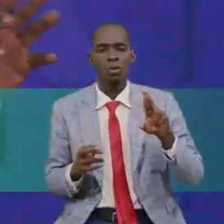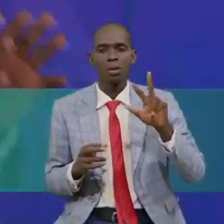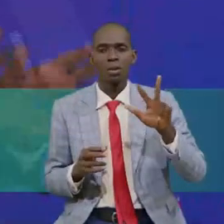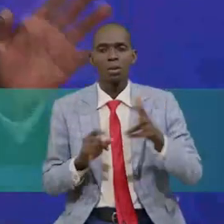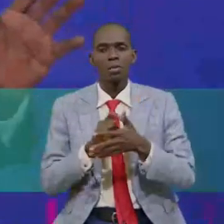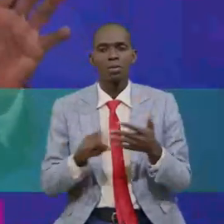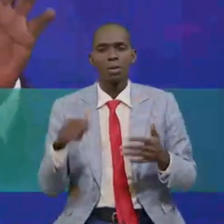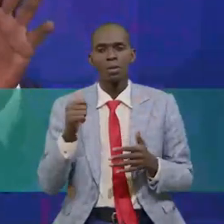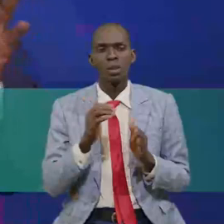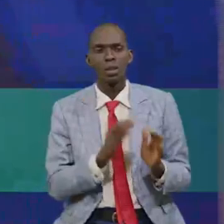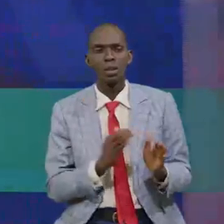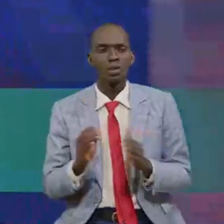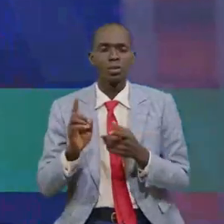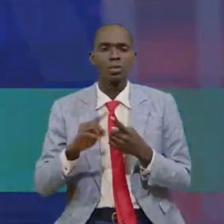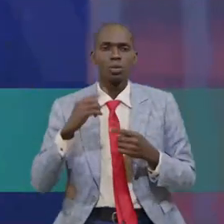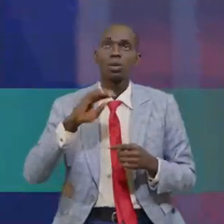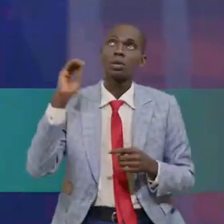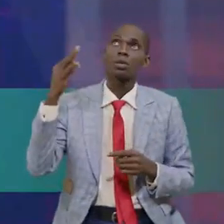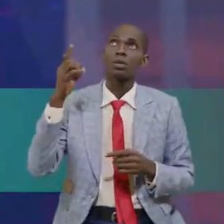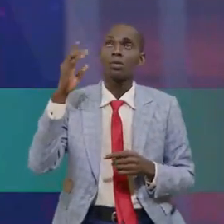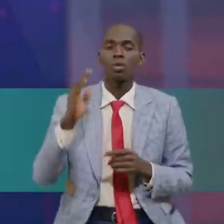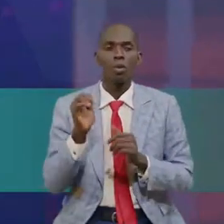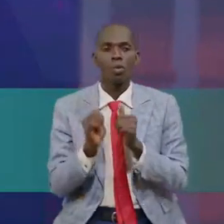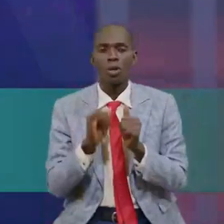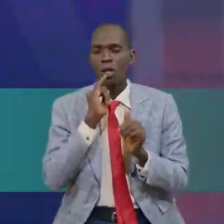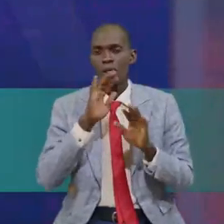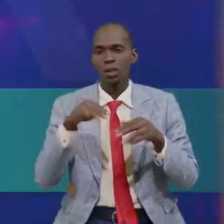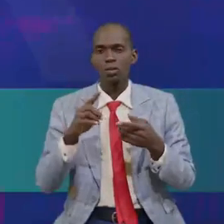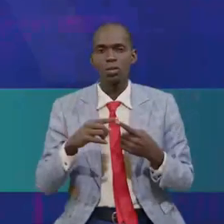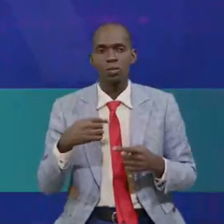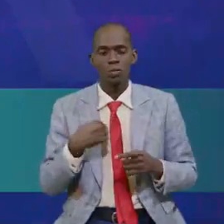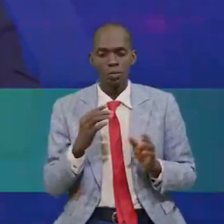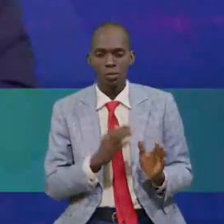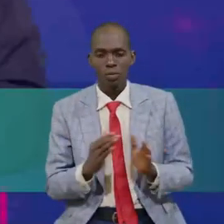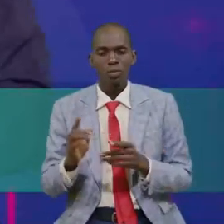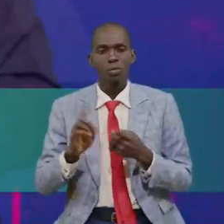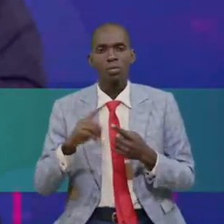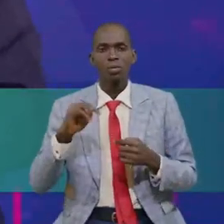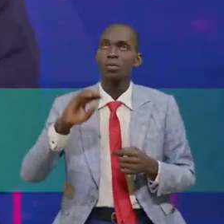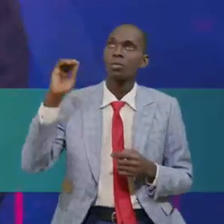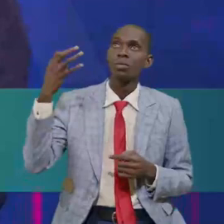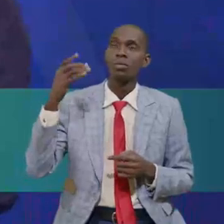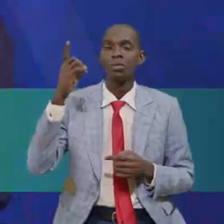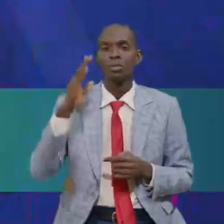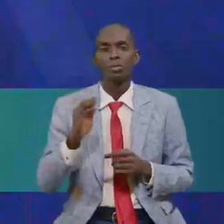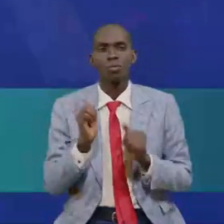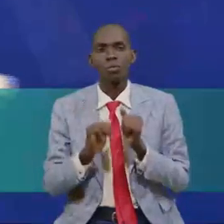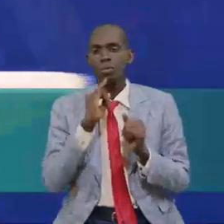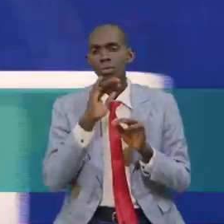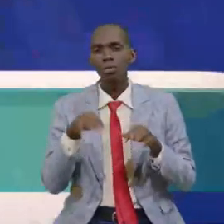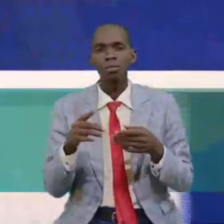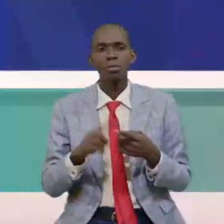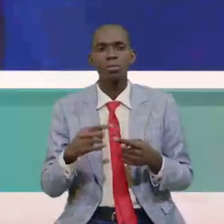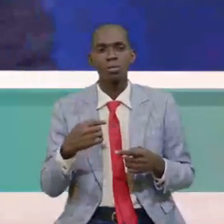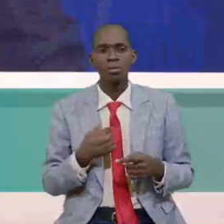Selon la grâce de Dieu qui m'a été donnée. Attendez, selon la grâce de Dieu qui m'a été donnée